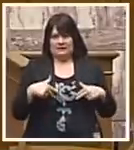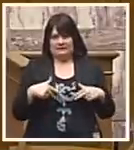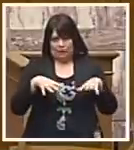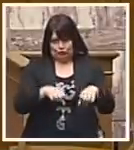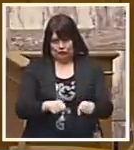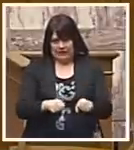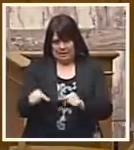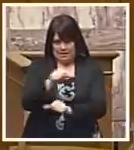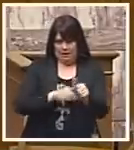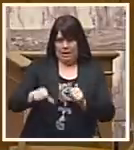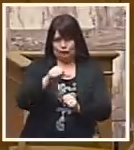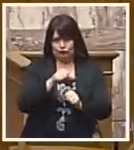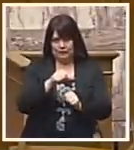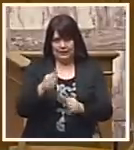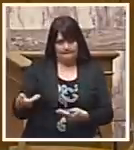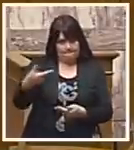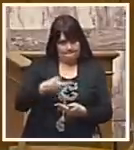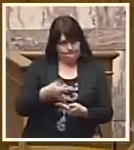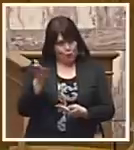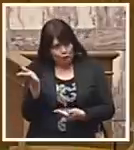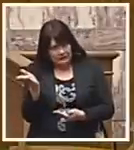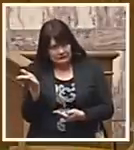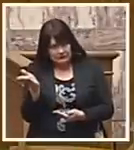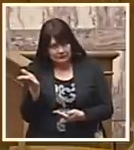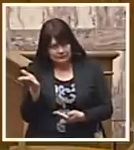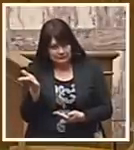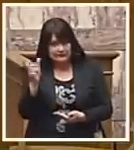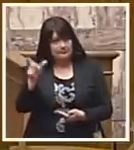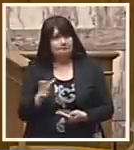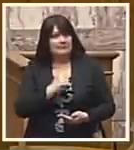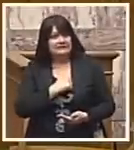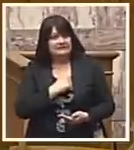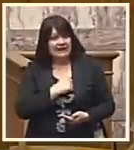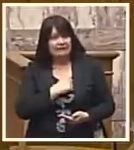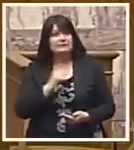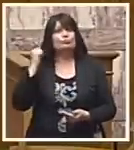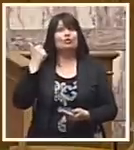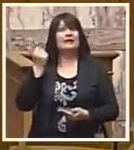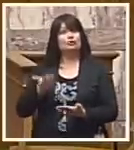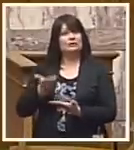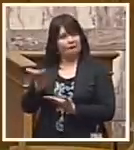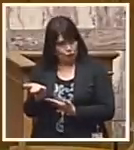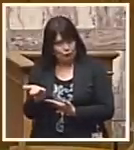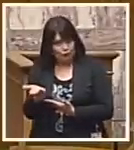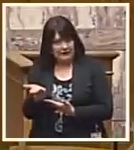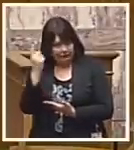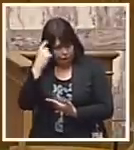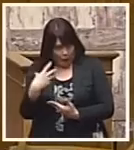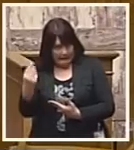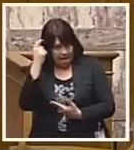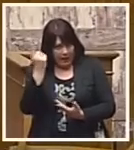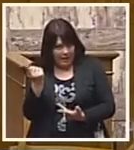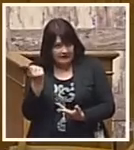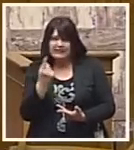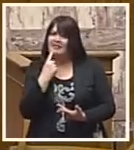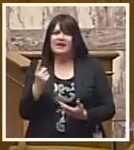είναι η πρόταση που θεωρούσατε ότι σας έκανα προχθές όταν μιλήσαμε. Εγώ δεν μίλησα